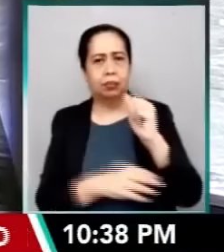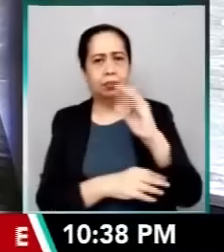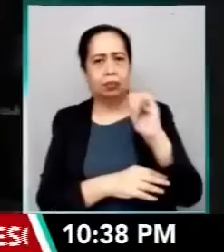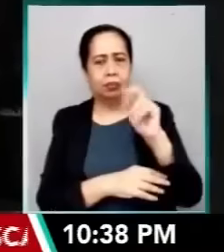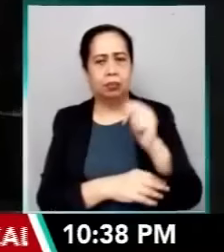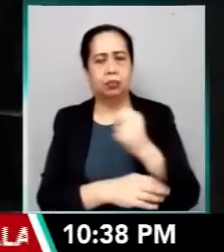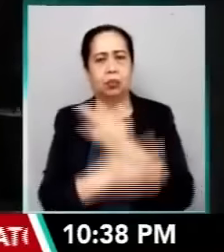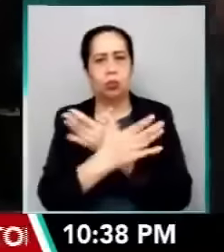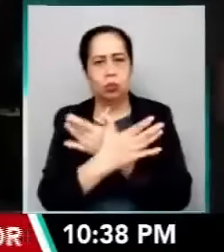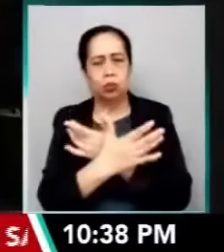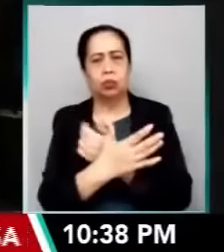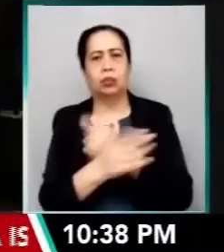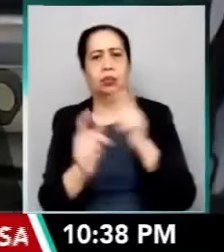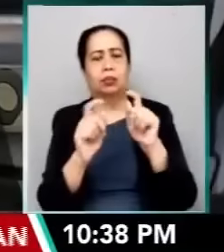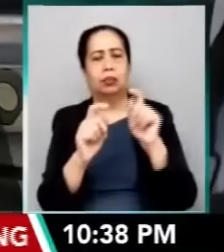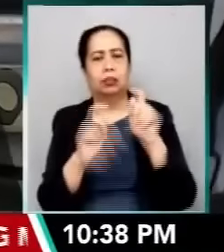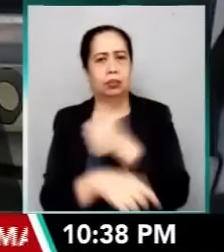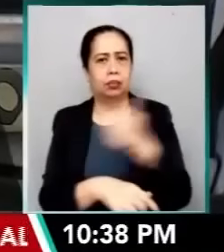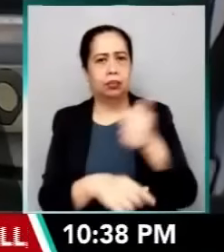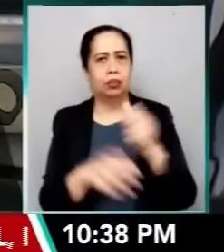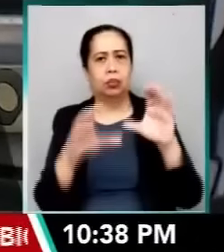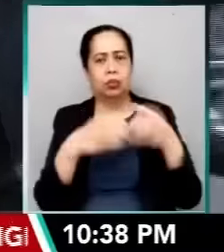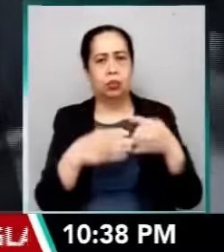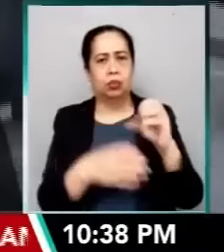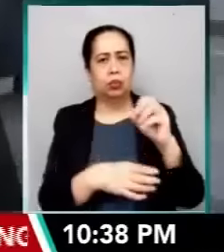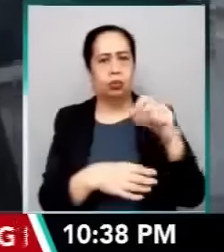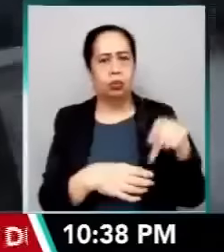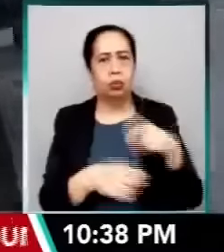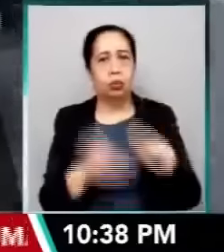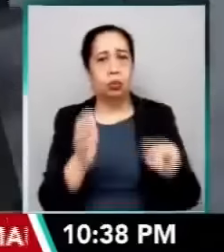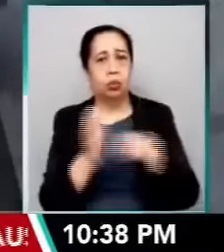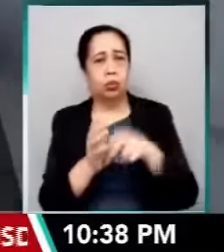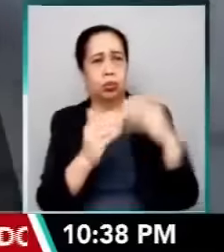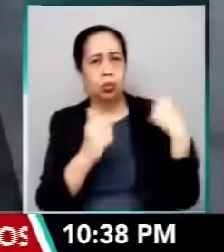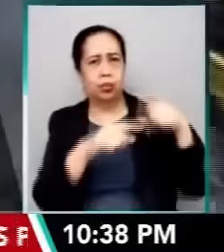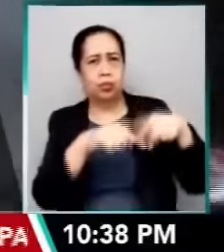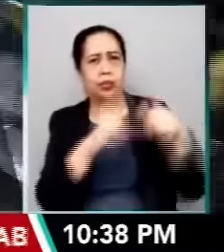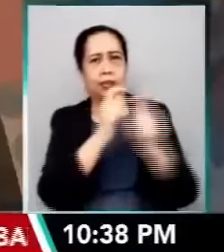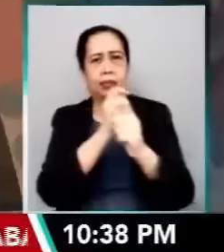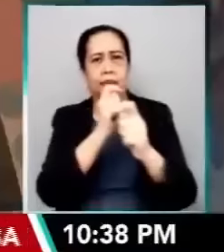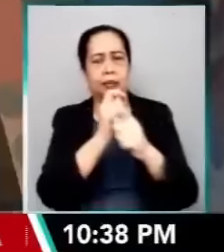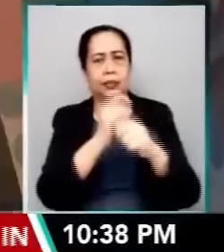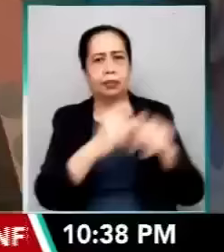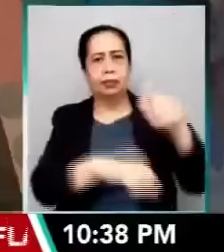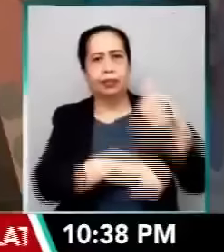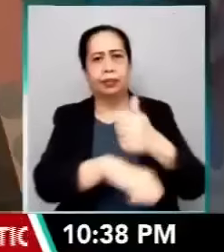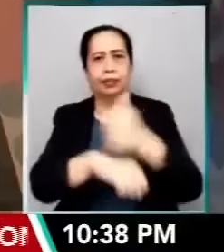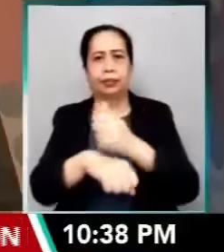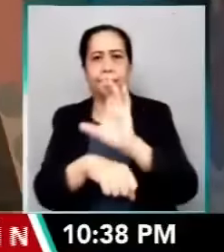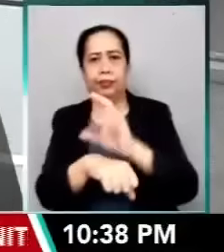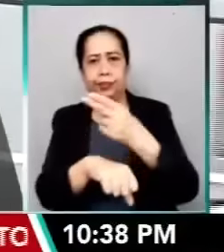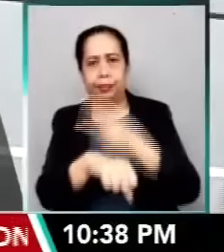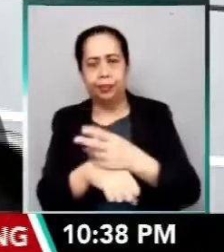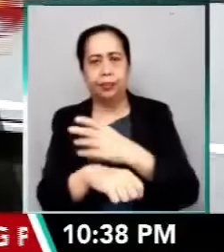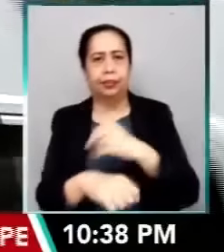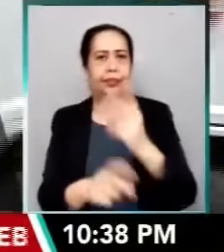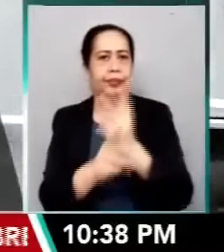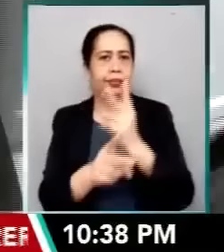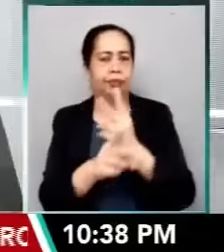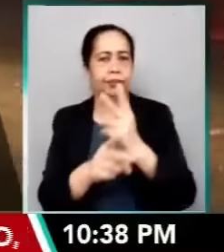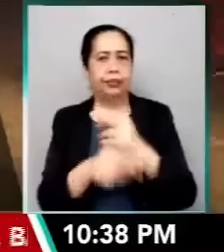Transport Cooperative. Para makasakay, umasa ang mga commuters sa truck na dineploy ng City Hall at sa mga van. Sa